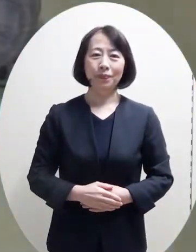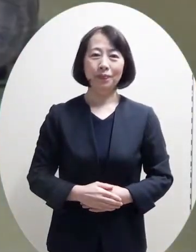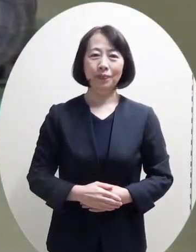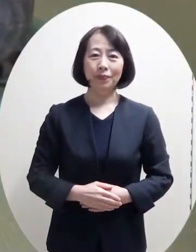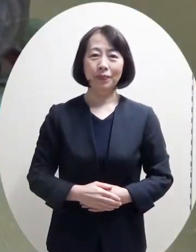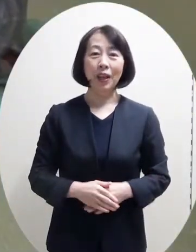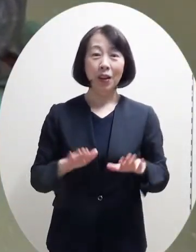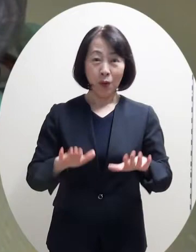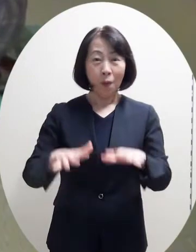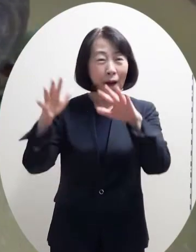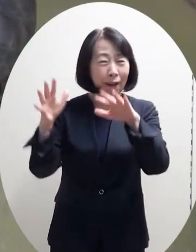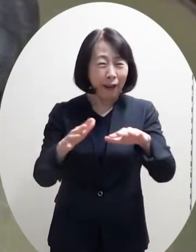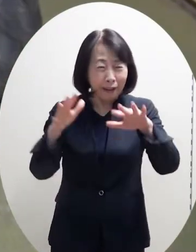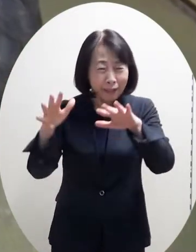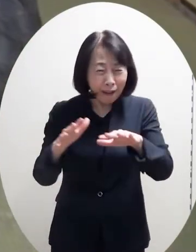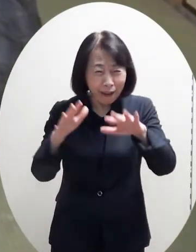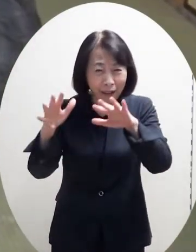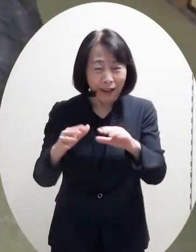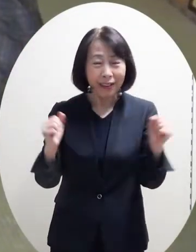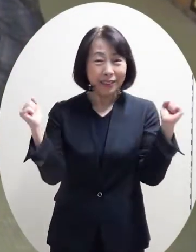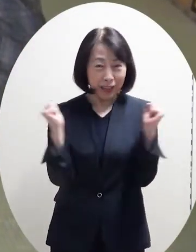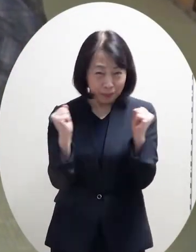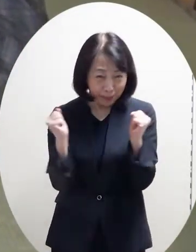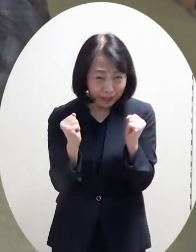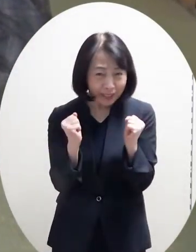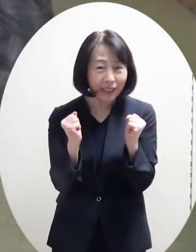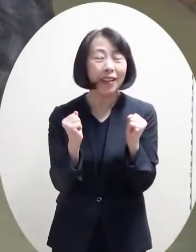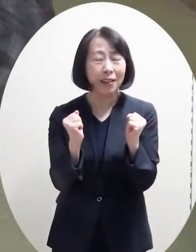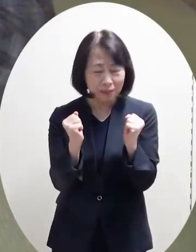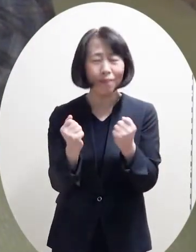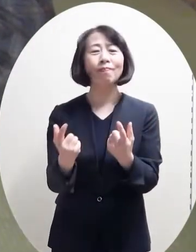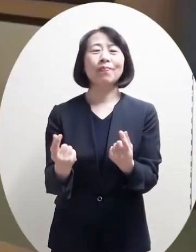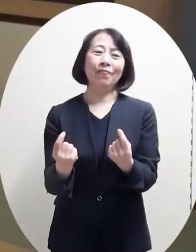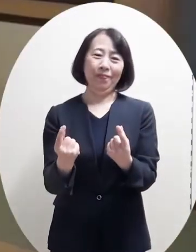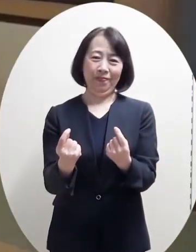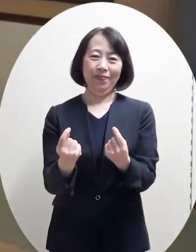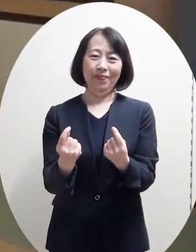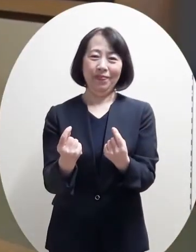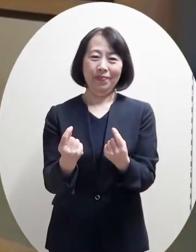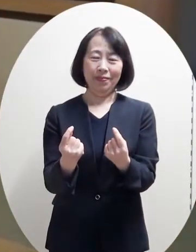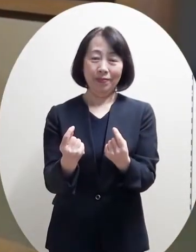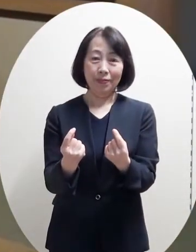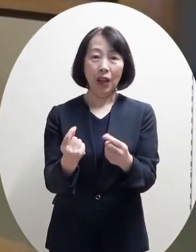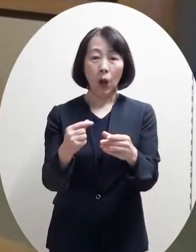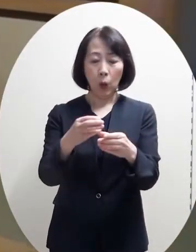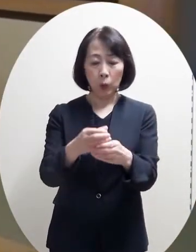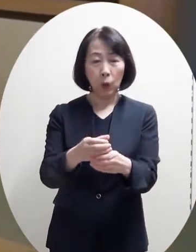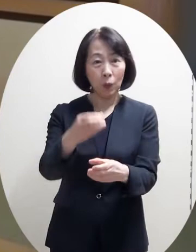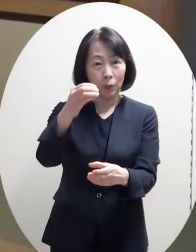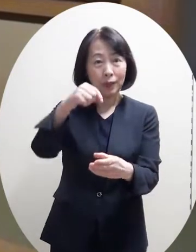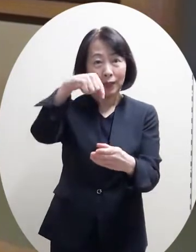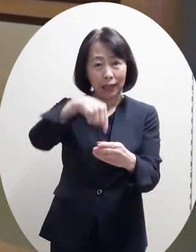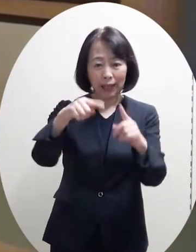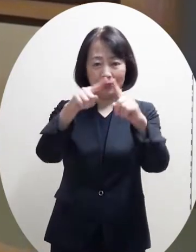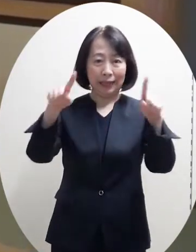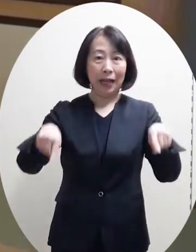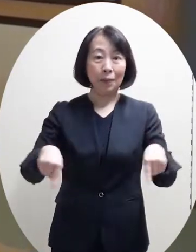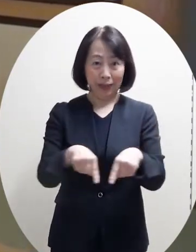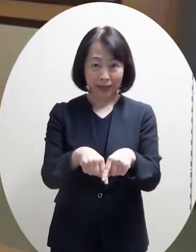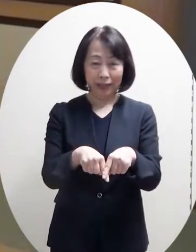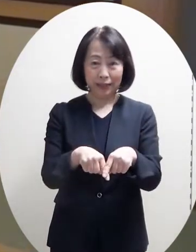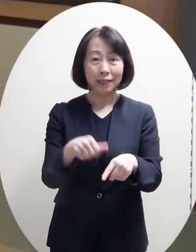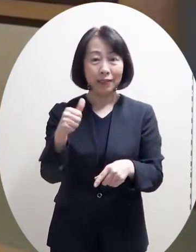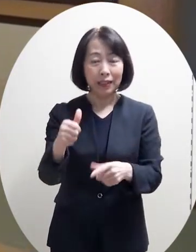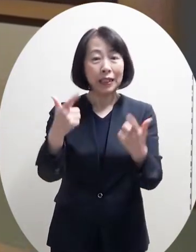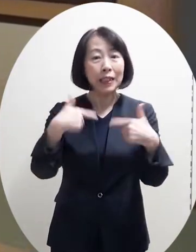今日は風が強くて寒かったですね。 そうだね。 この中の用紙に市原さんが